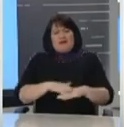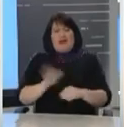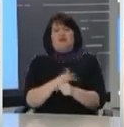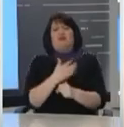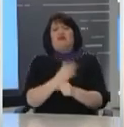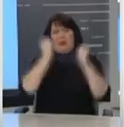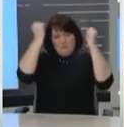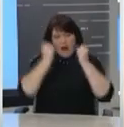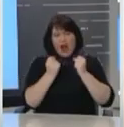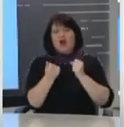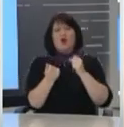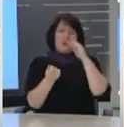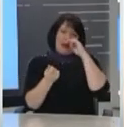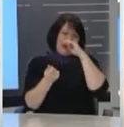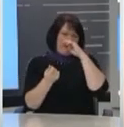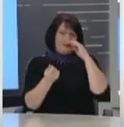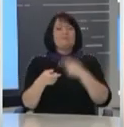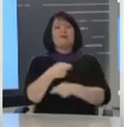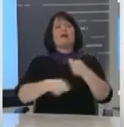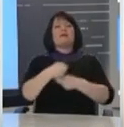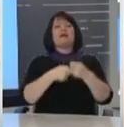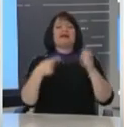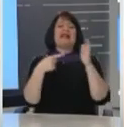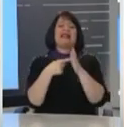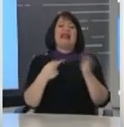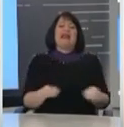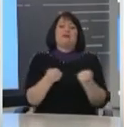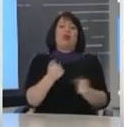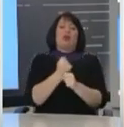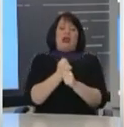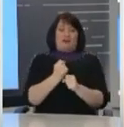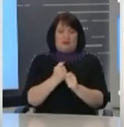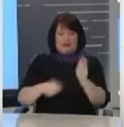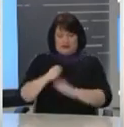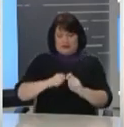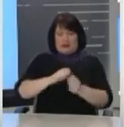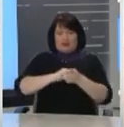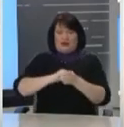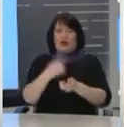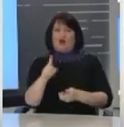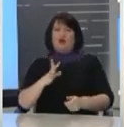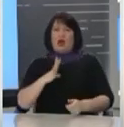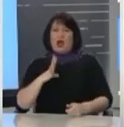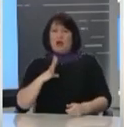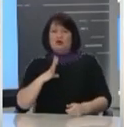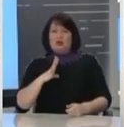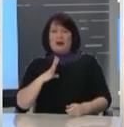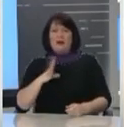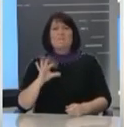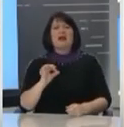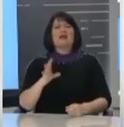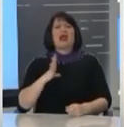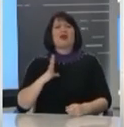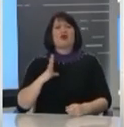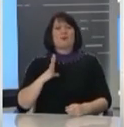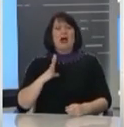μας οικονομίας. Σε μια επιχείρηση όπου είναι 1.000 εργαζόμενοι, γίνεται ένα σωματείο με 100 άτομα απαιτείται μια πλειοψηφία των 50